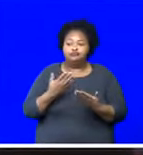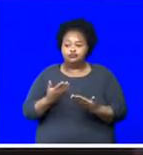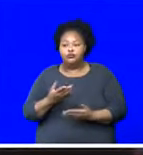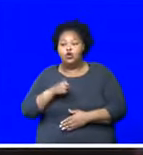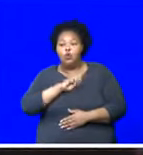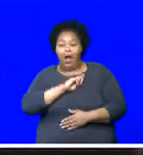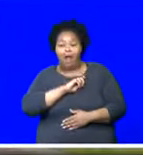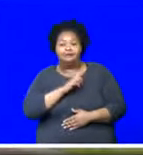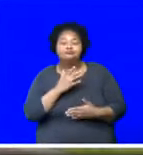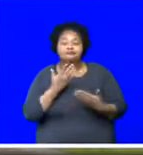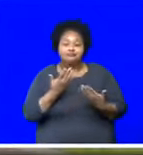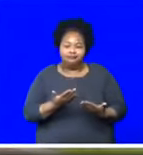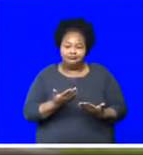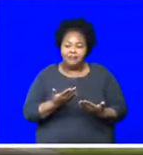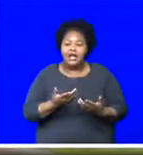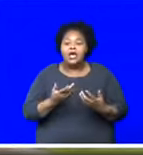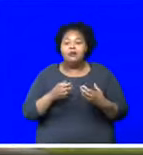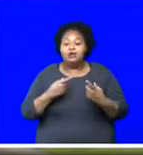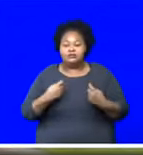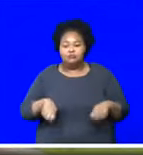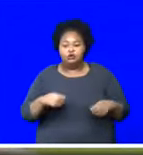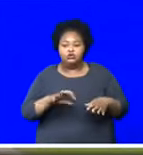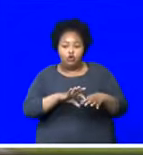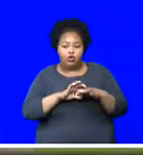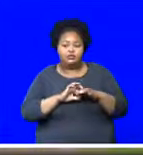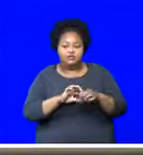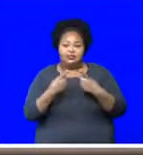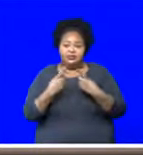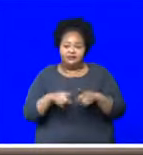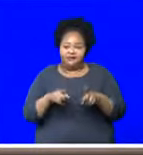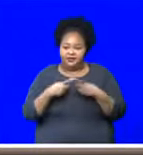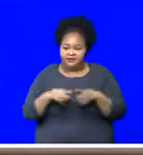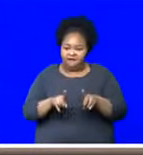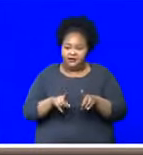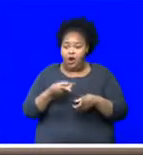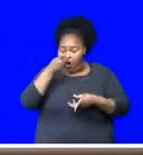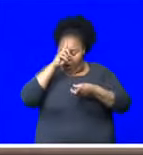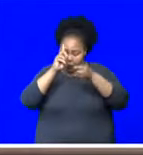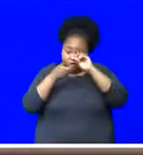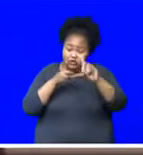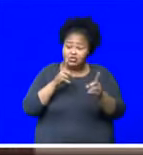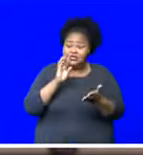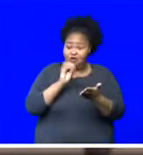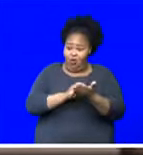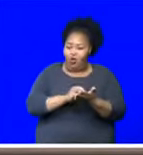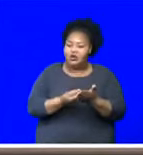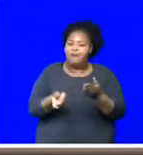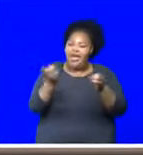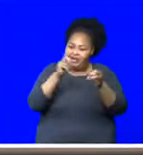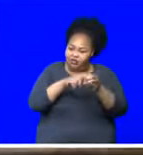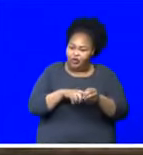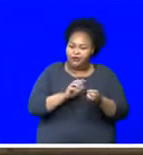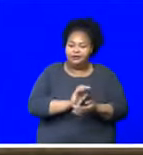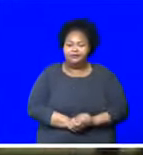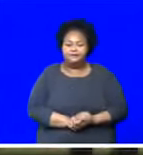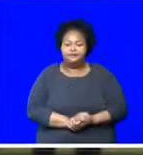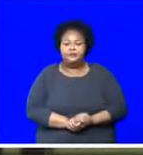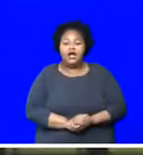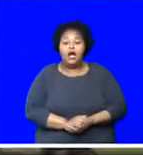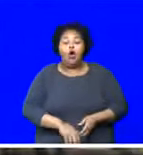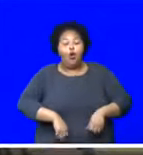ukuthi balithola lithuba etinhlanganweni tetimidlalo kuleli. Fisiwe Vilane longusihlalo walelikomiti ukuthi kuyadzinga